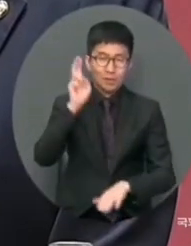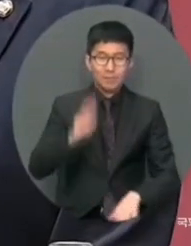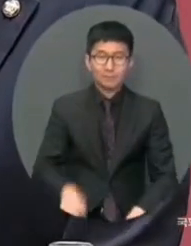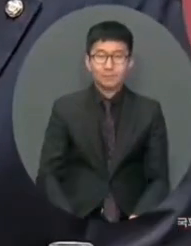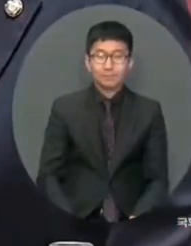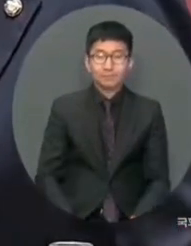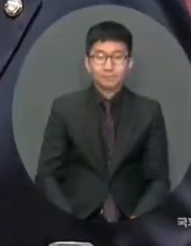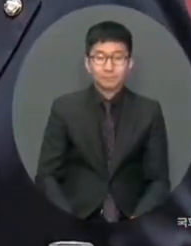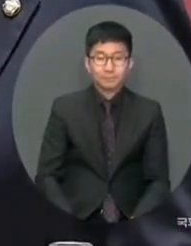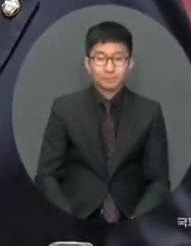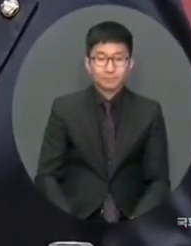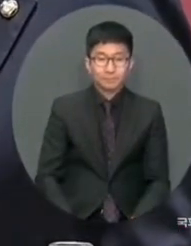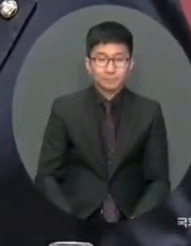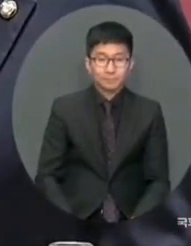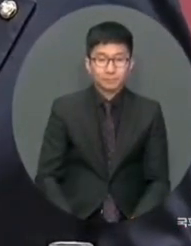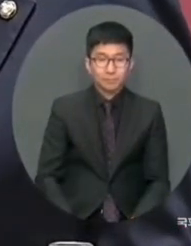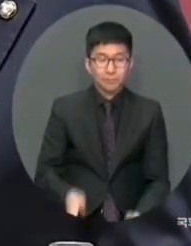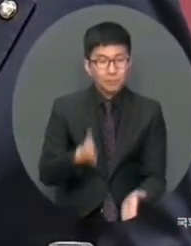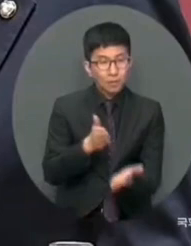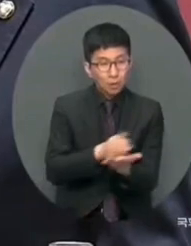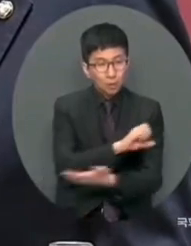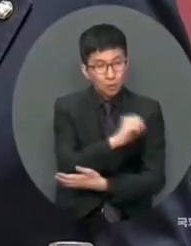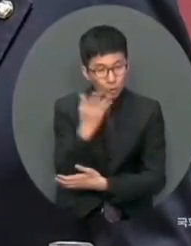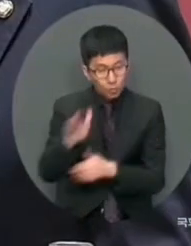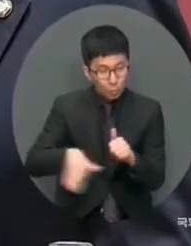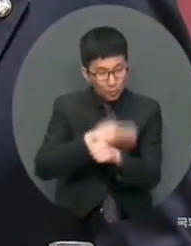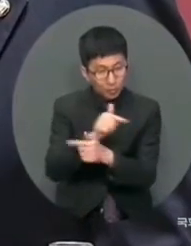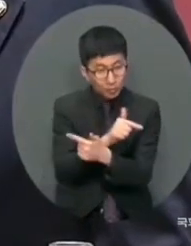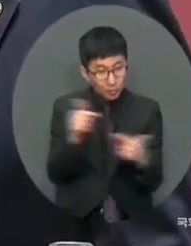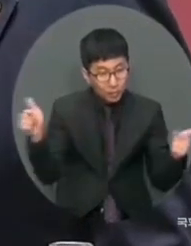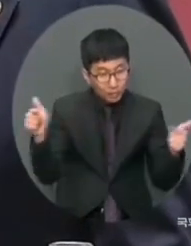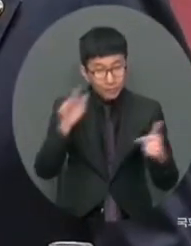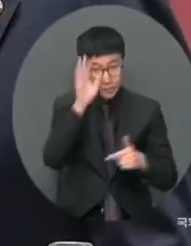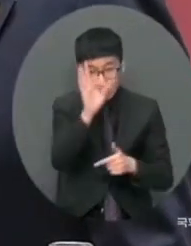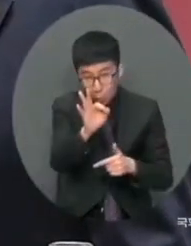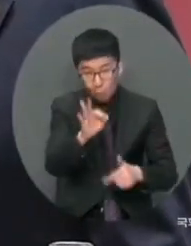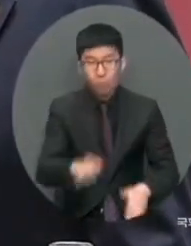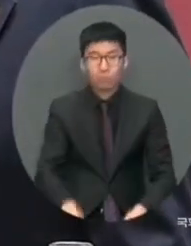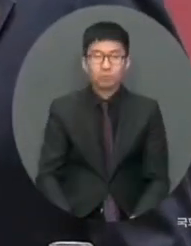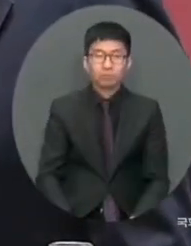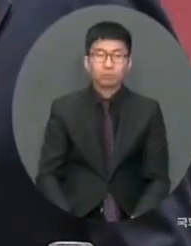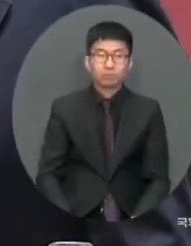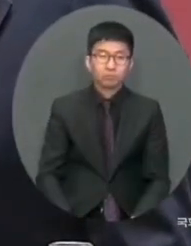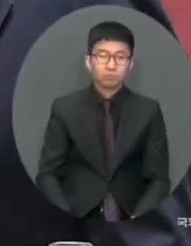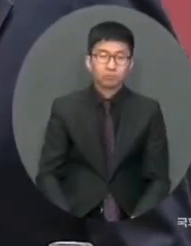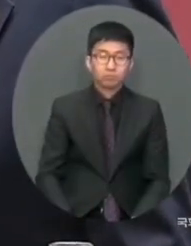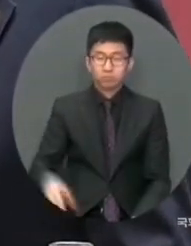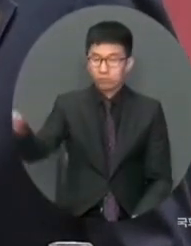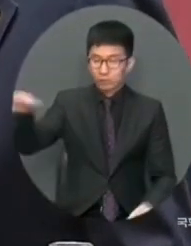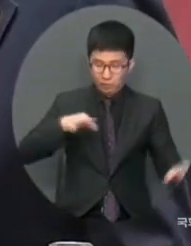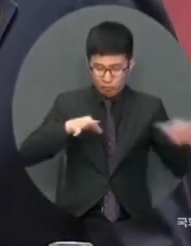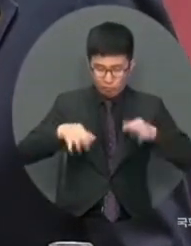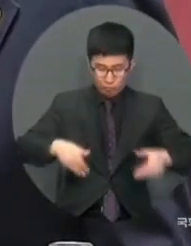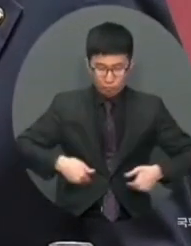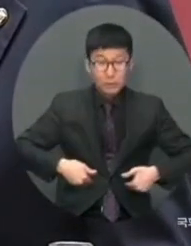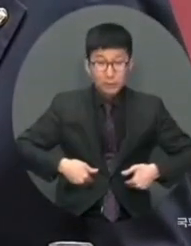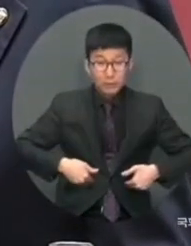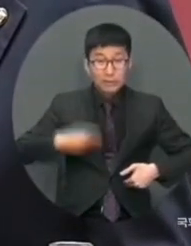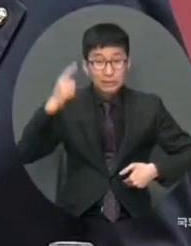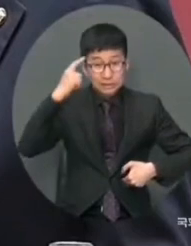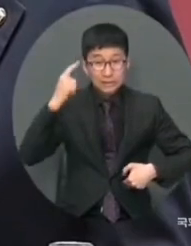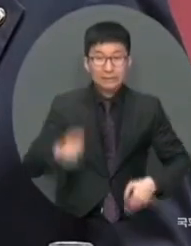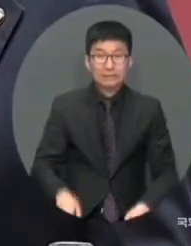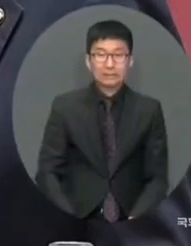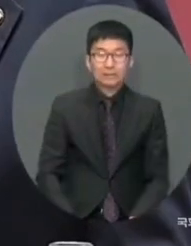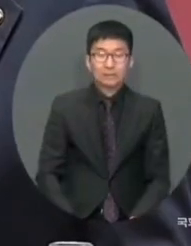것이고, 전체적인 언론 환경의 변화라든지 이런 거를 보고 현 시점에서는 그렇게 하는 것이 옳지 않은가라고